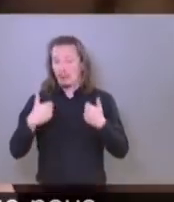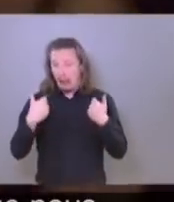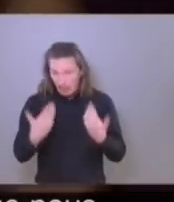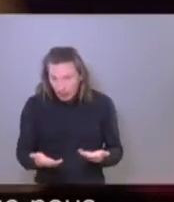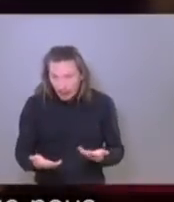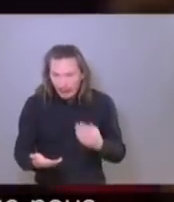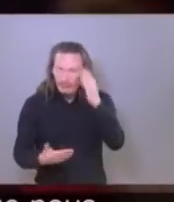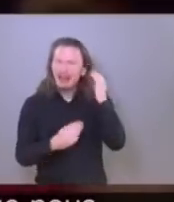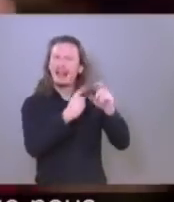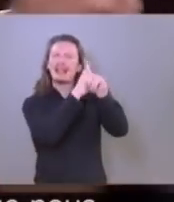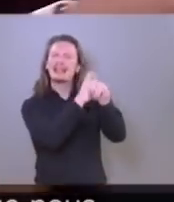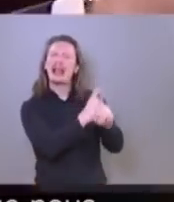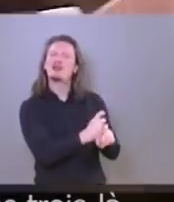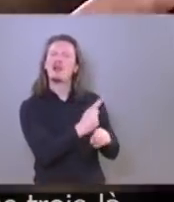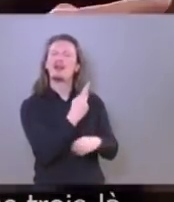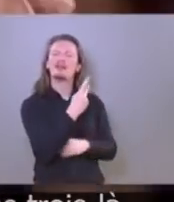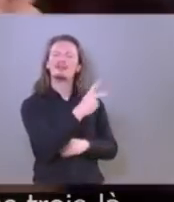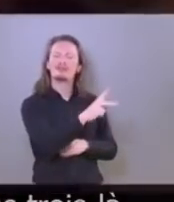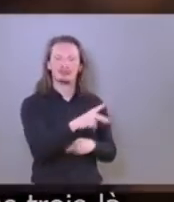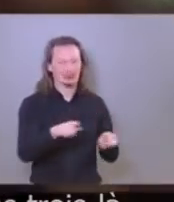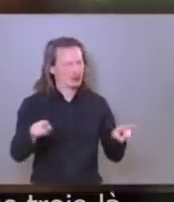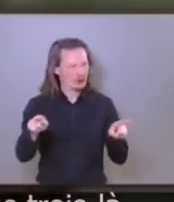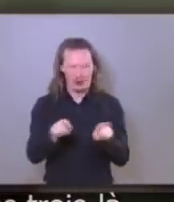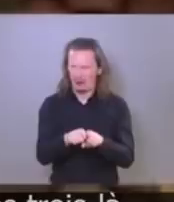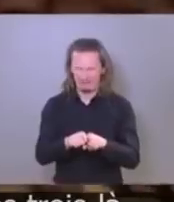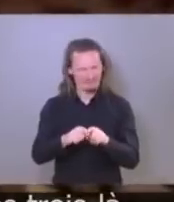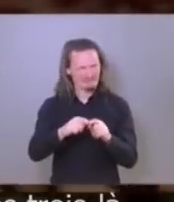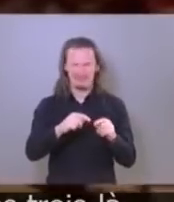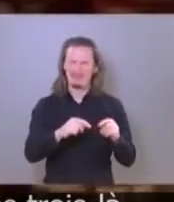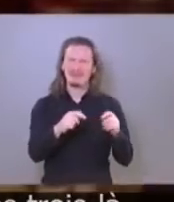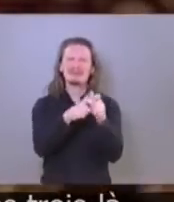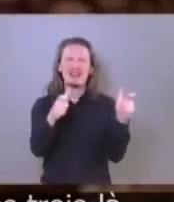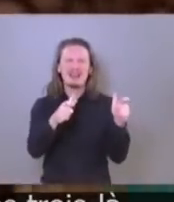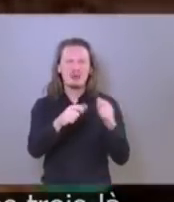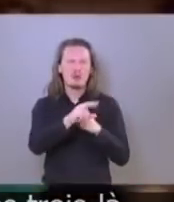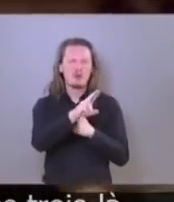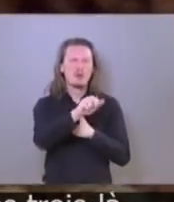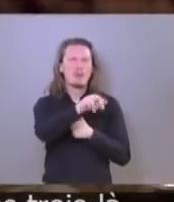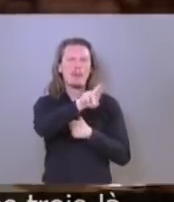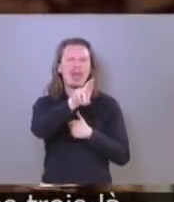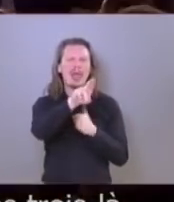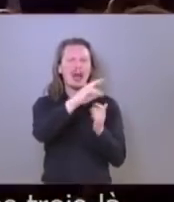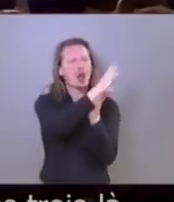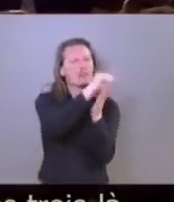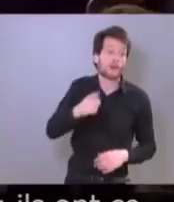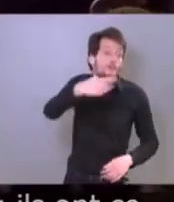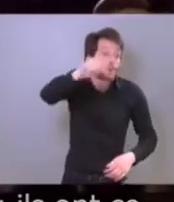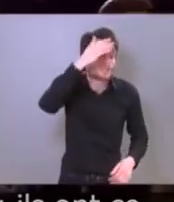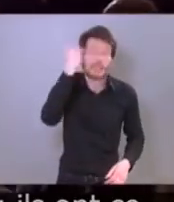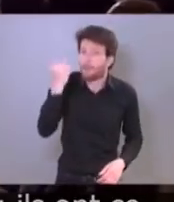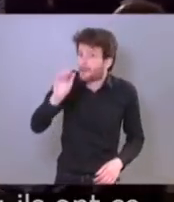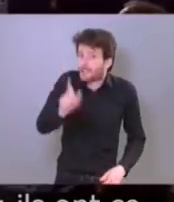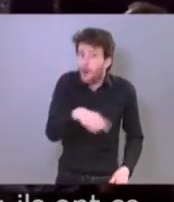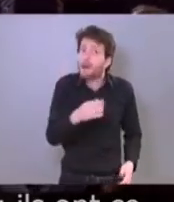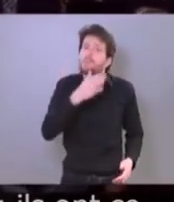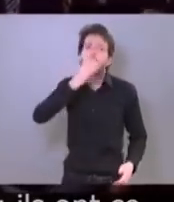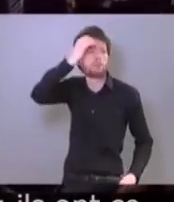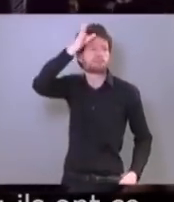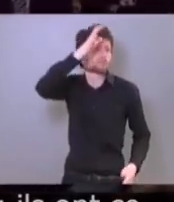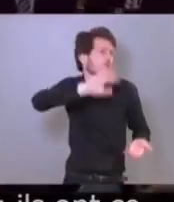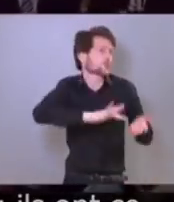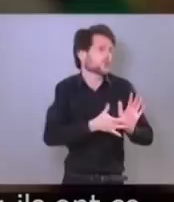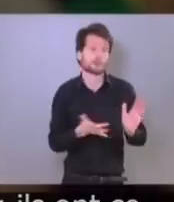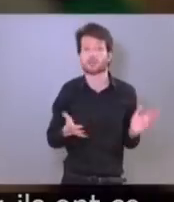leur calcul, c'est l'ubérisation généralisée. Vous en avez eu un avant-goût dans la loi El Khomri. Il ne faut pas avoir peur